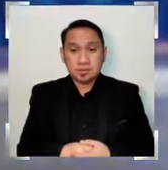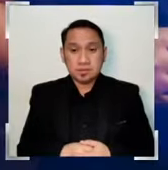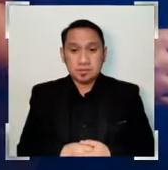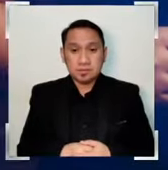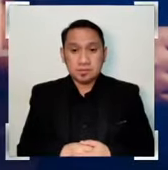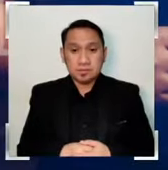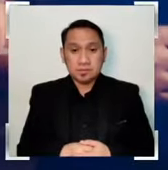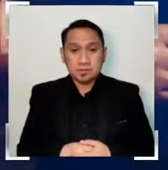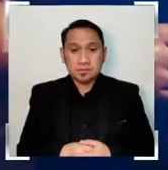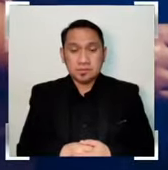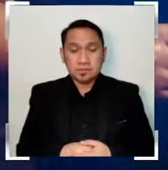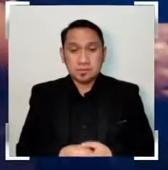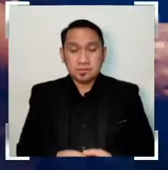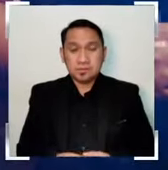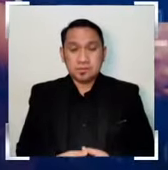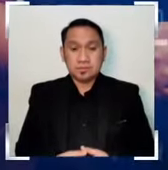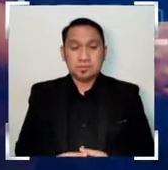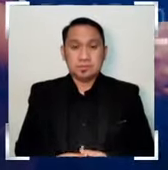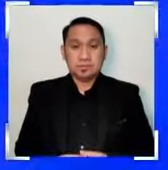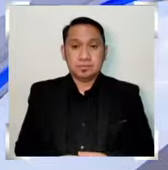Kami ang inyong saksi.